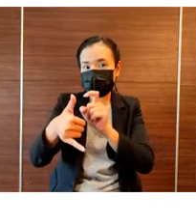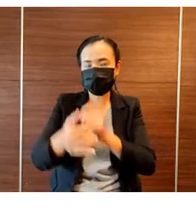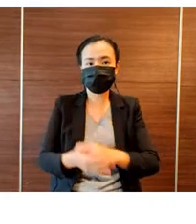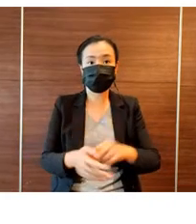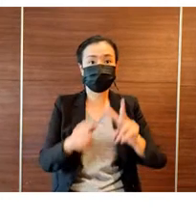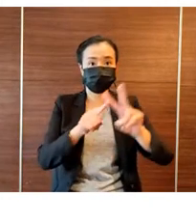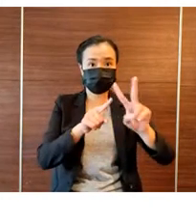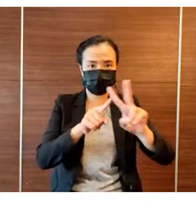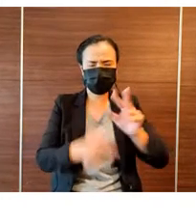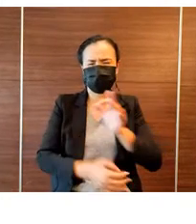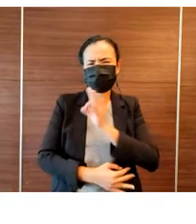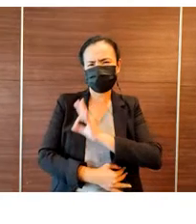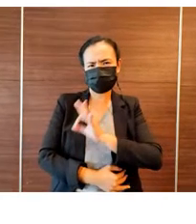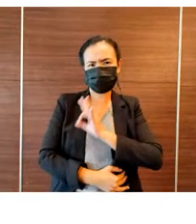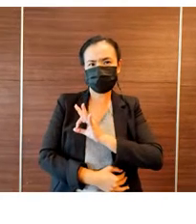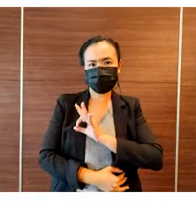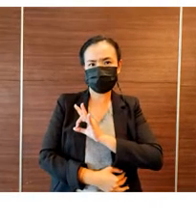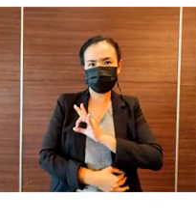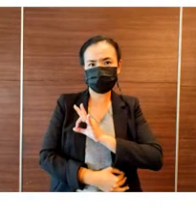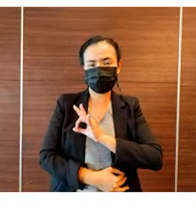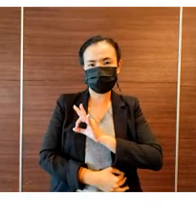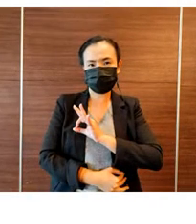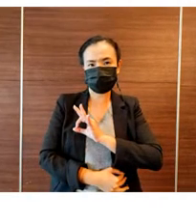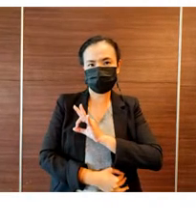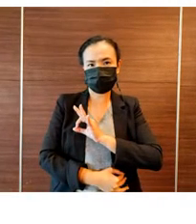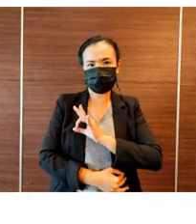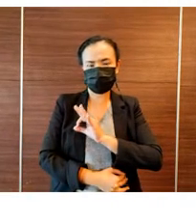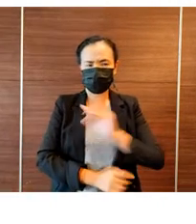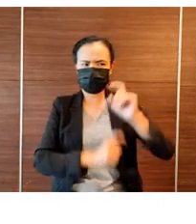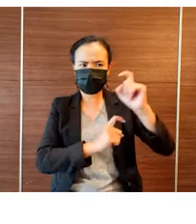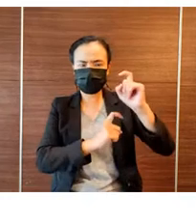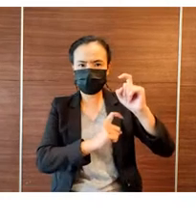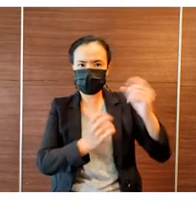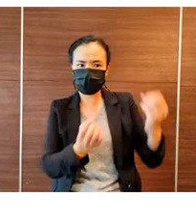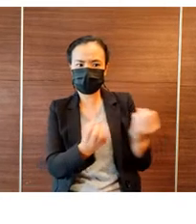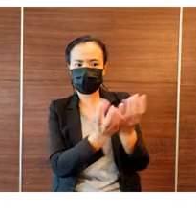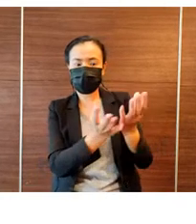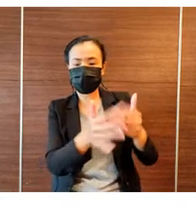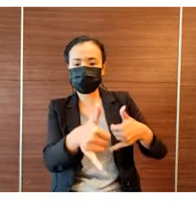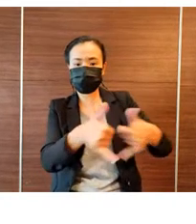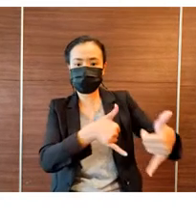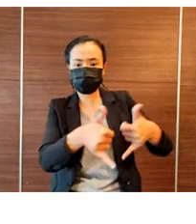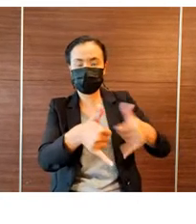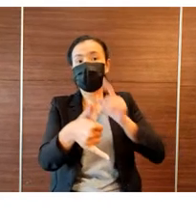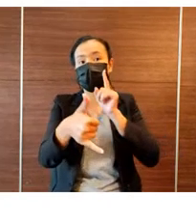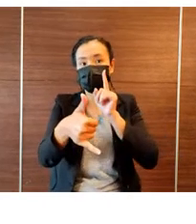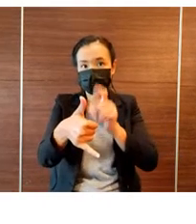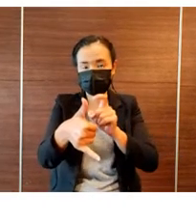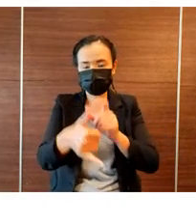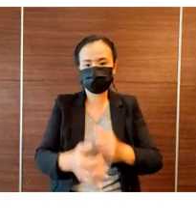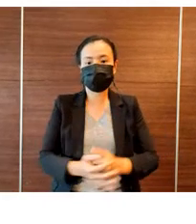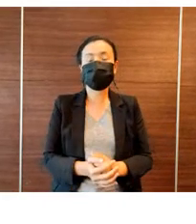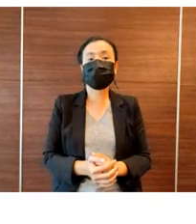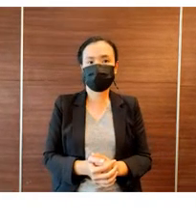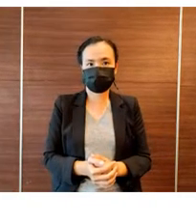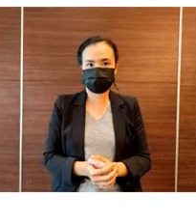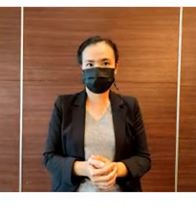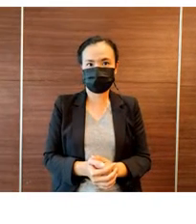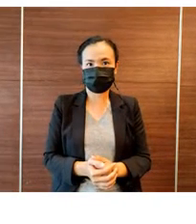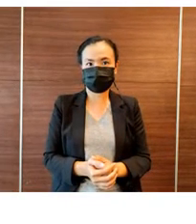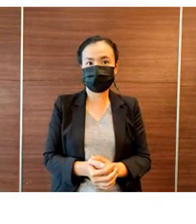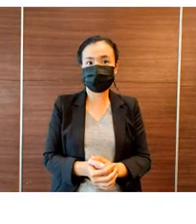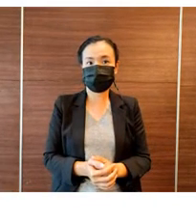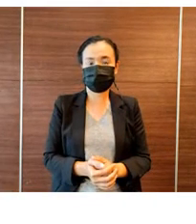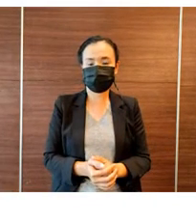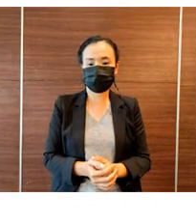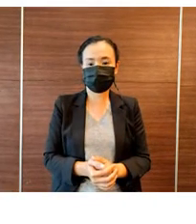2รู้สึกว่าเขาไม่ปลอดภัยกับคนรอบข้างให้เดินเข้าไปถามนะครับอันนี้เป็นสิ่งที่เราบอกเรา